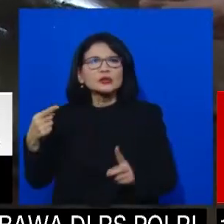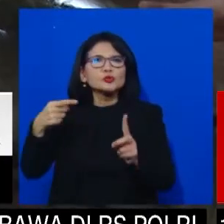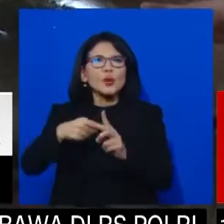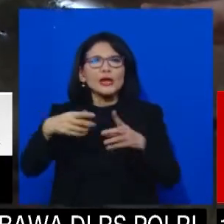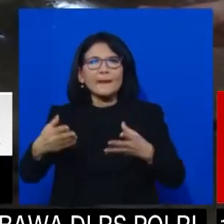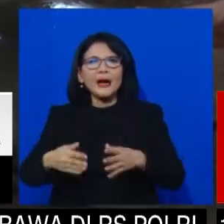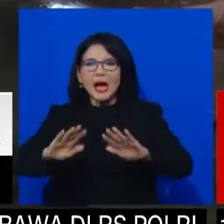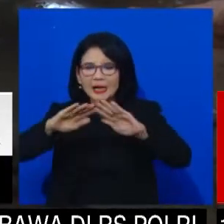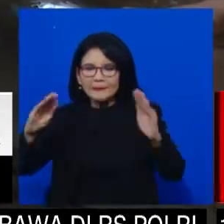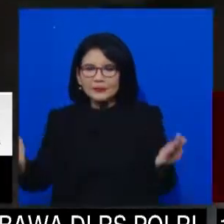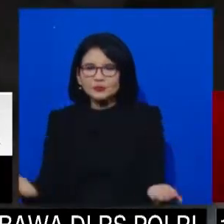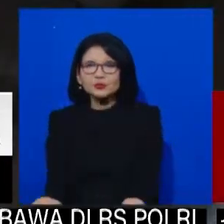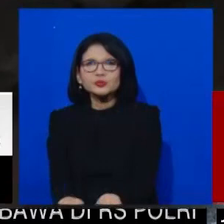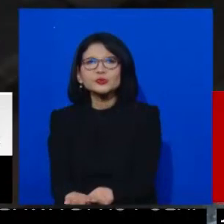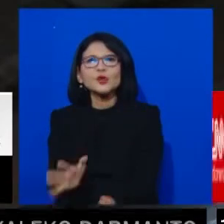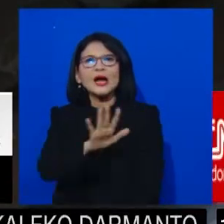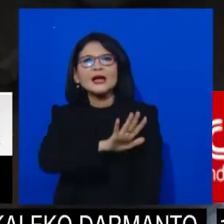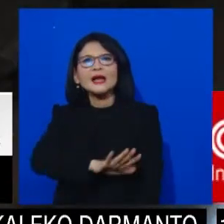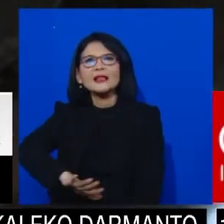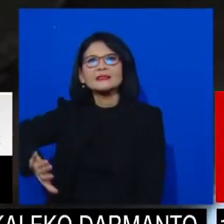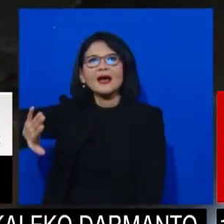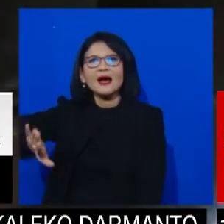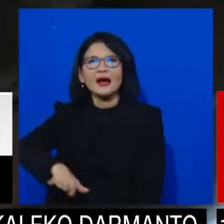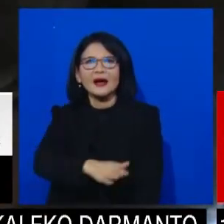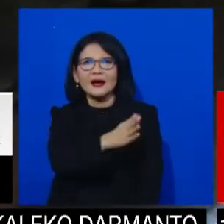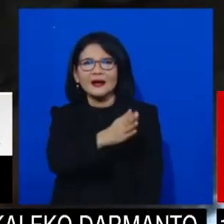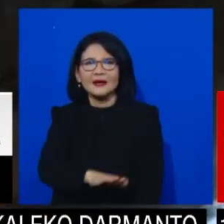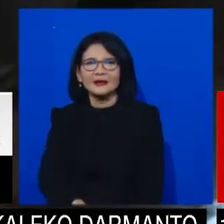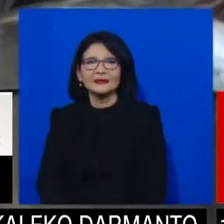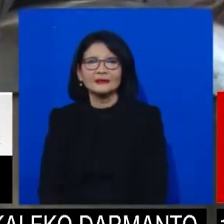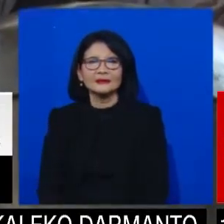wajan melengkung secara merata dan tidak terlalu dalam di satu sisi.